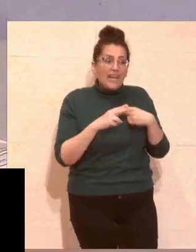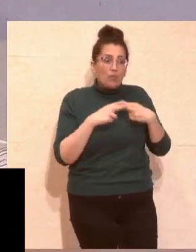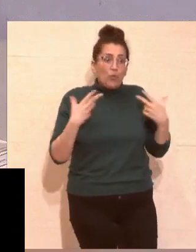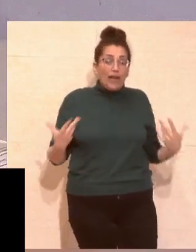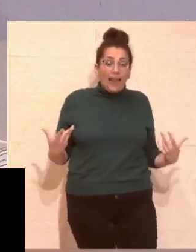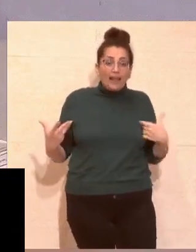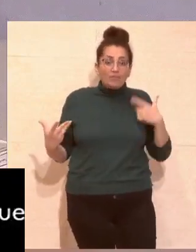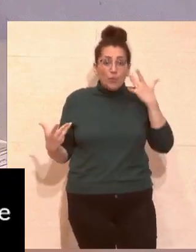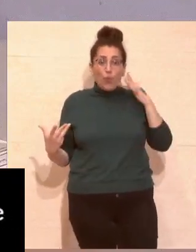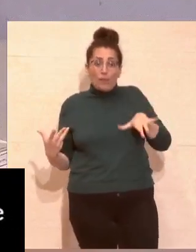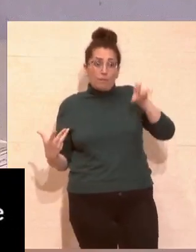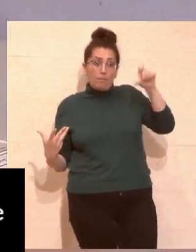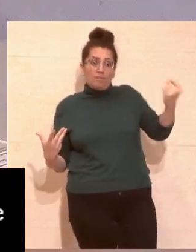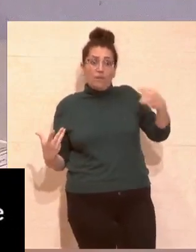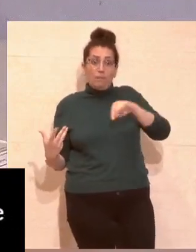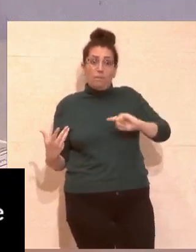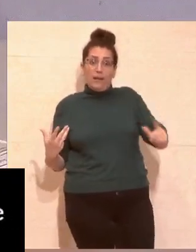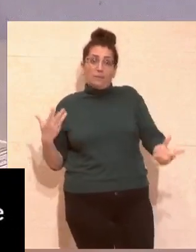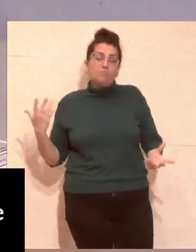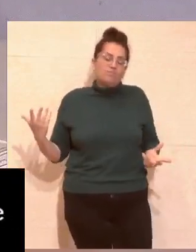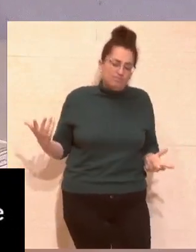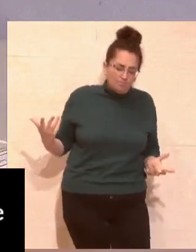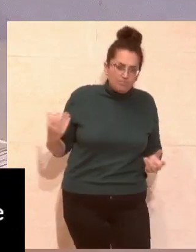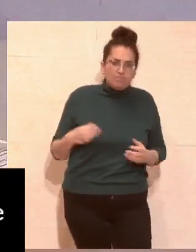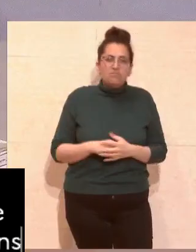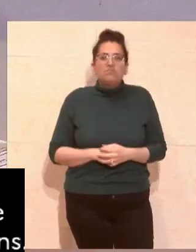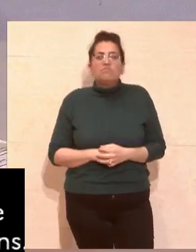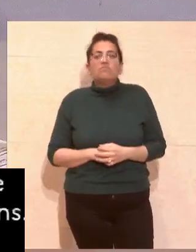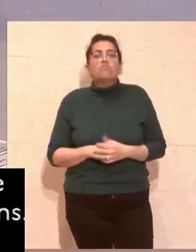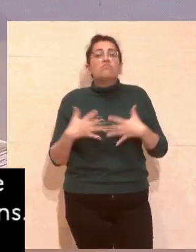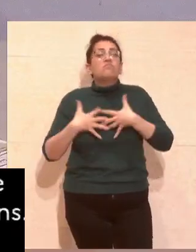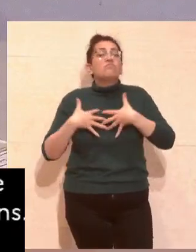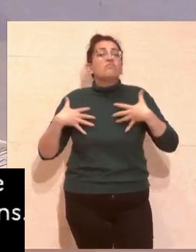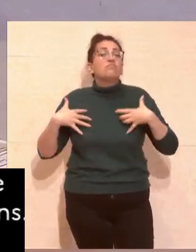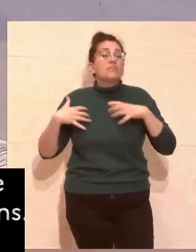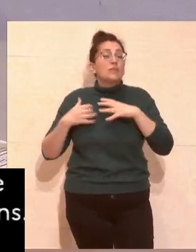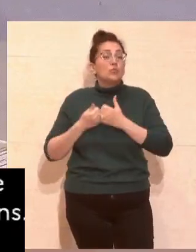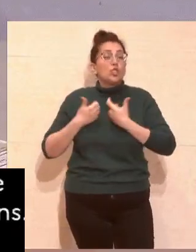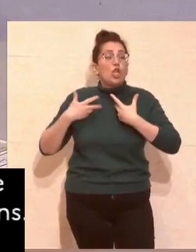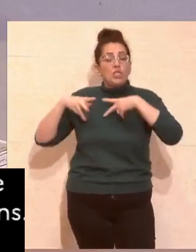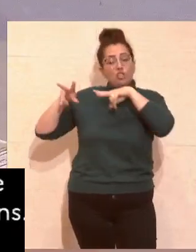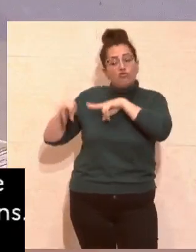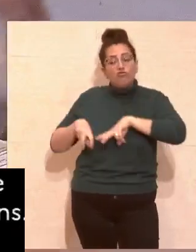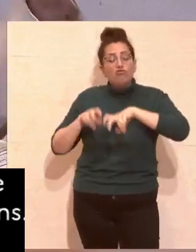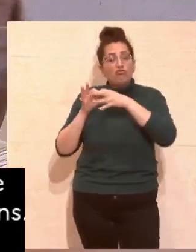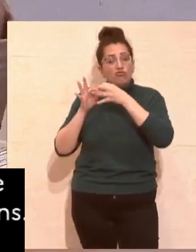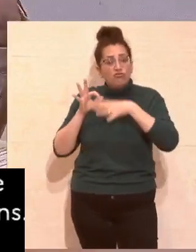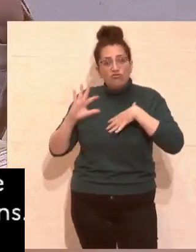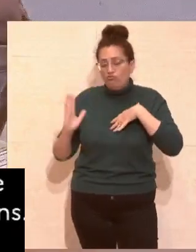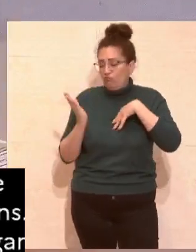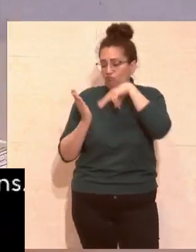question-là, étant donné que la personne n'est pas dans la salle. Toutefois, quand on regarde les études scientifiques, ce qu'on voit dans les